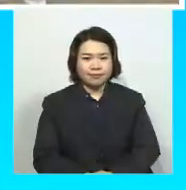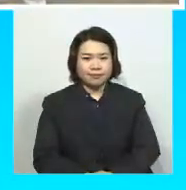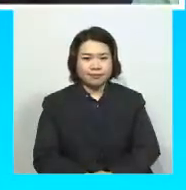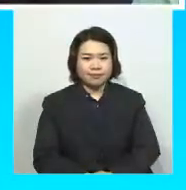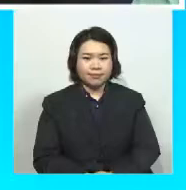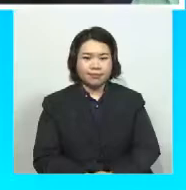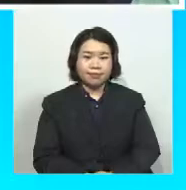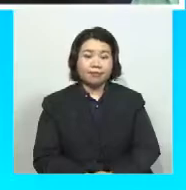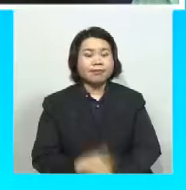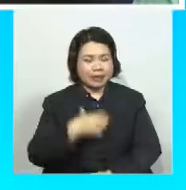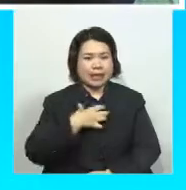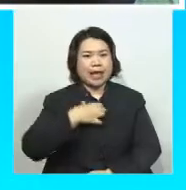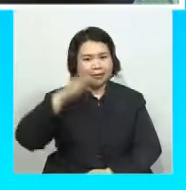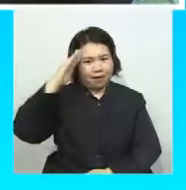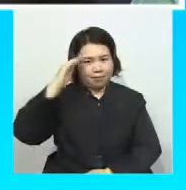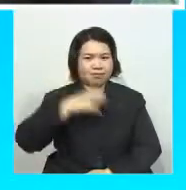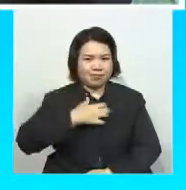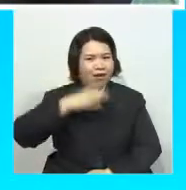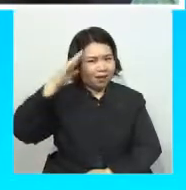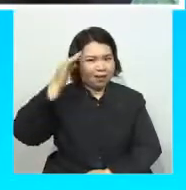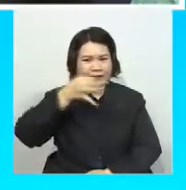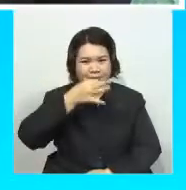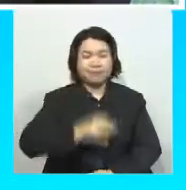์ เป็นทหาร